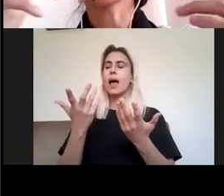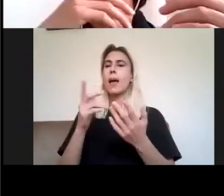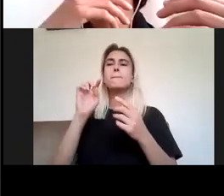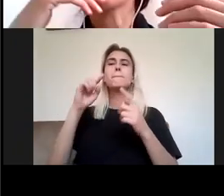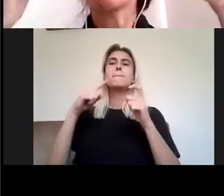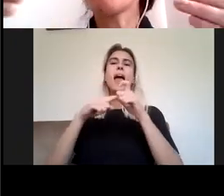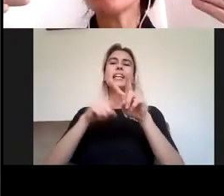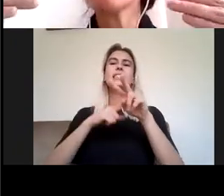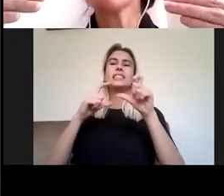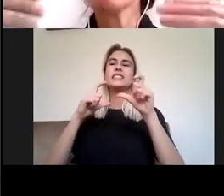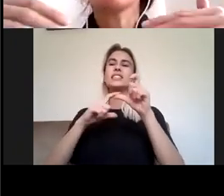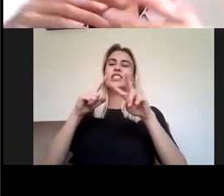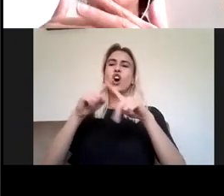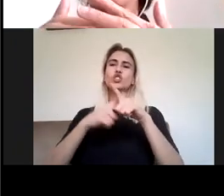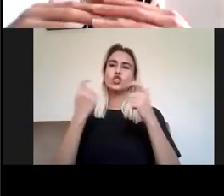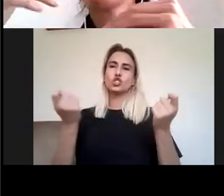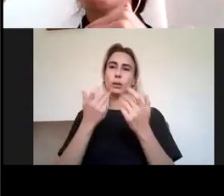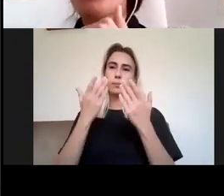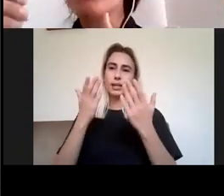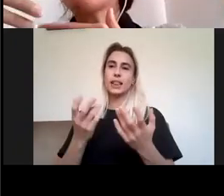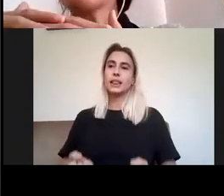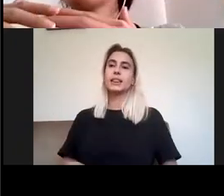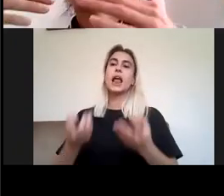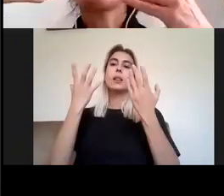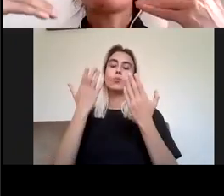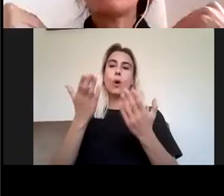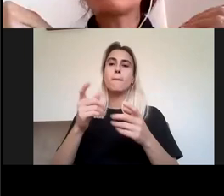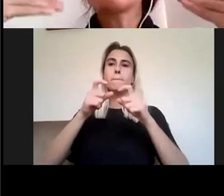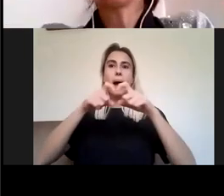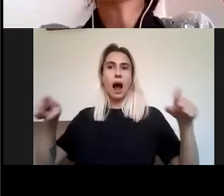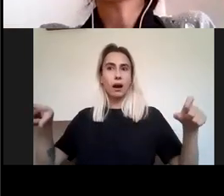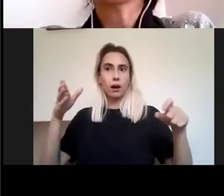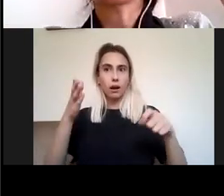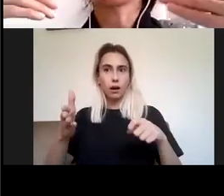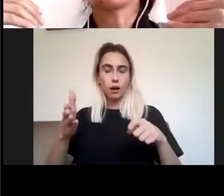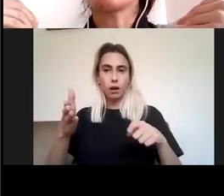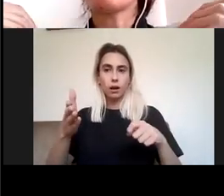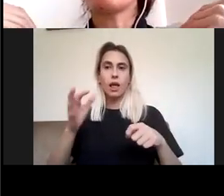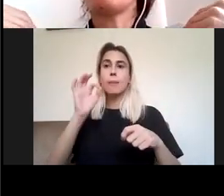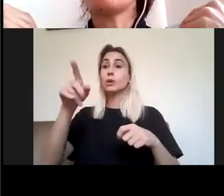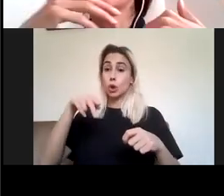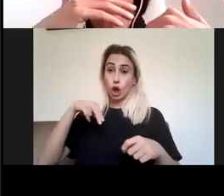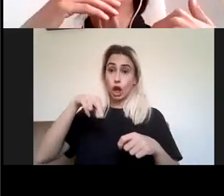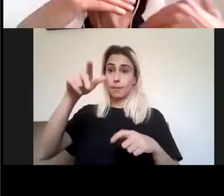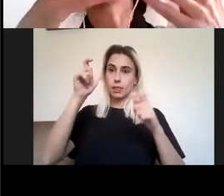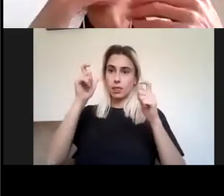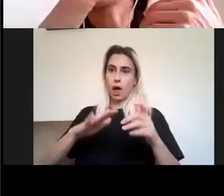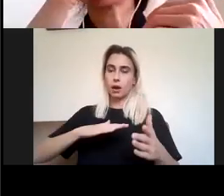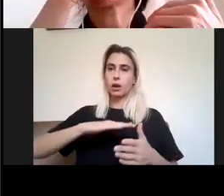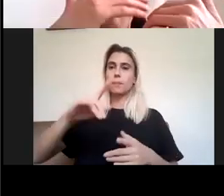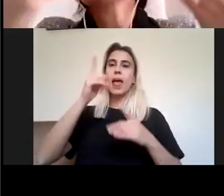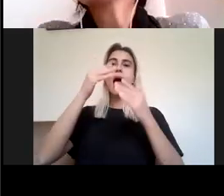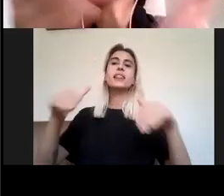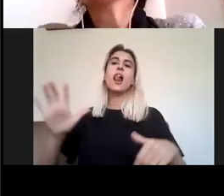çalışması yapılmış bir süs bitkisi. Yetmiyor. Bank var. Sizin yürüme sahanız içerisinde bir engel var.